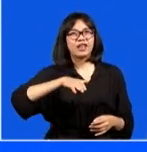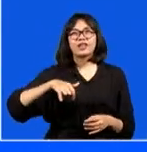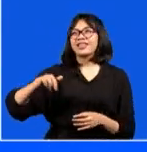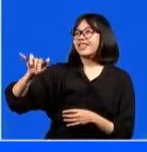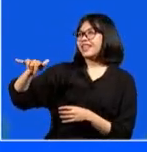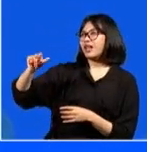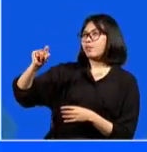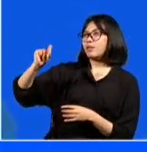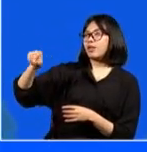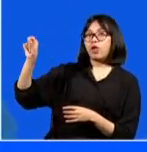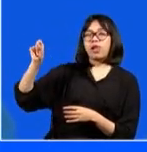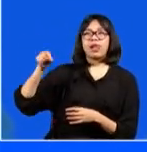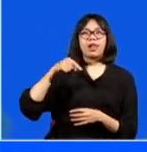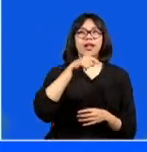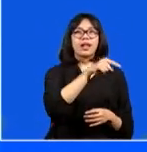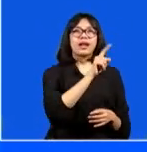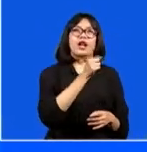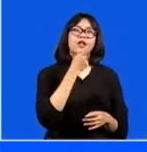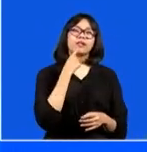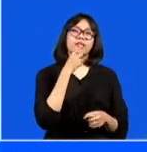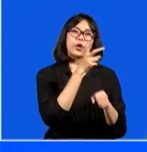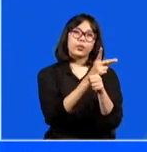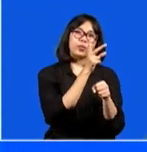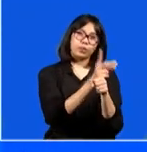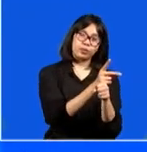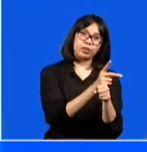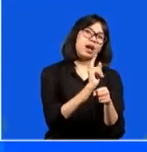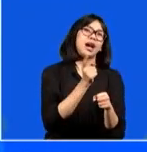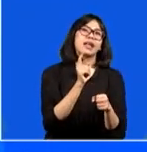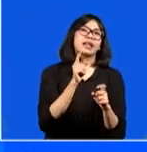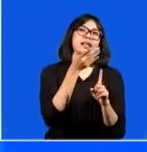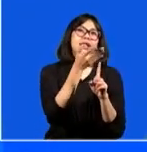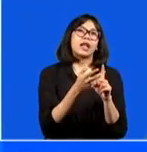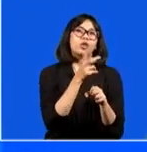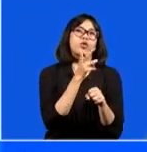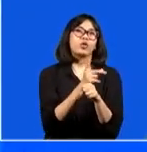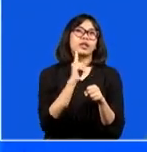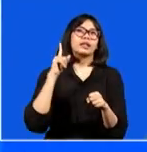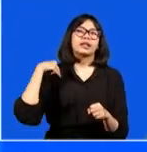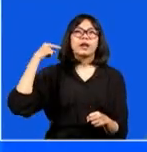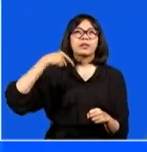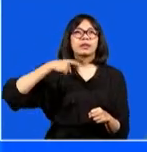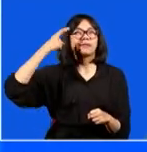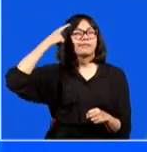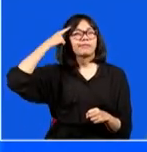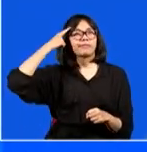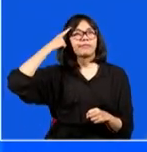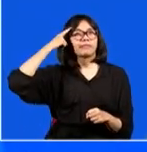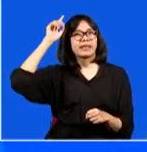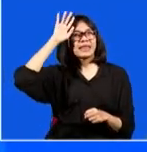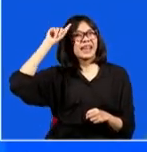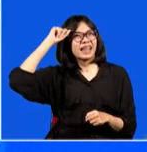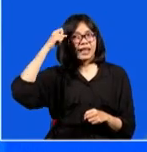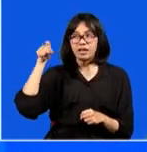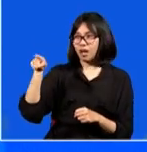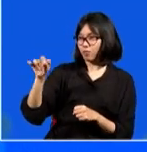misalkan kita berbicara mengenai guru-guru juga ada satu guru pasti yang sampai sekarang masih terbersit di kepala kita Oke